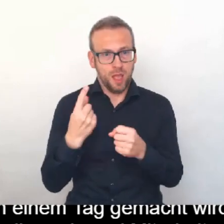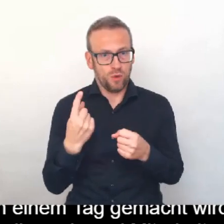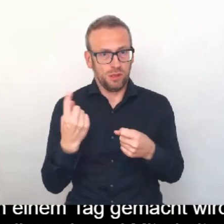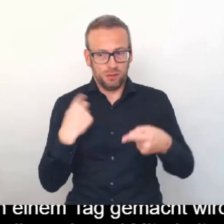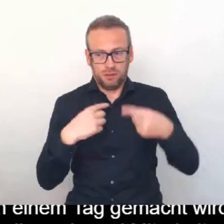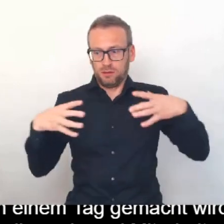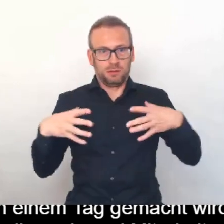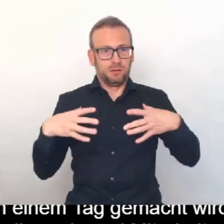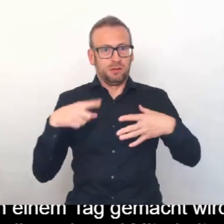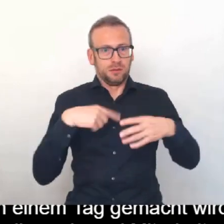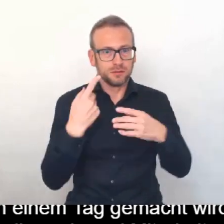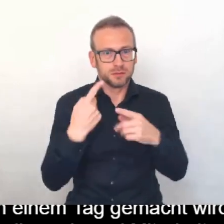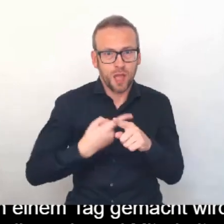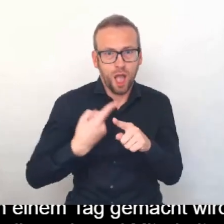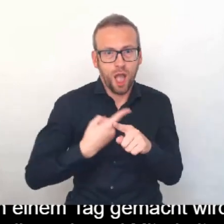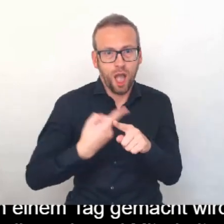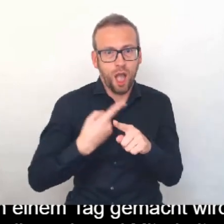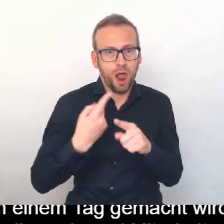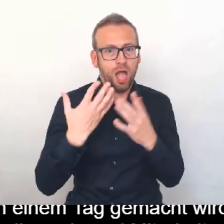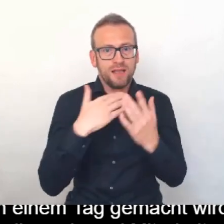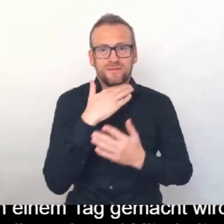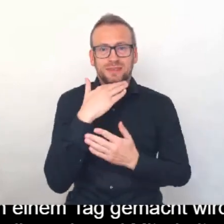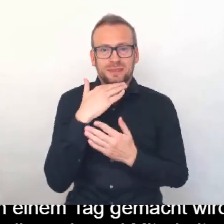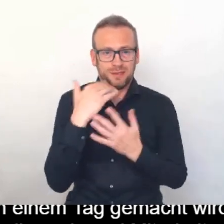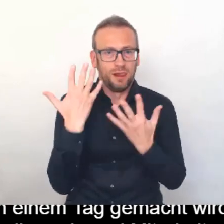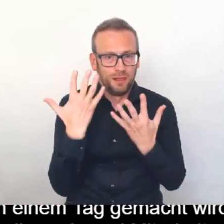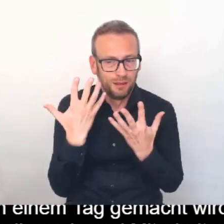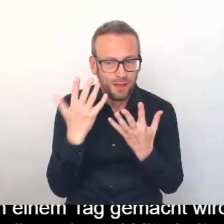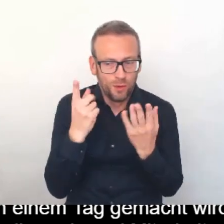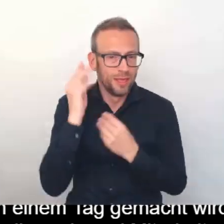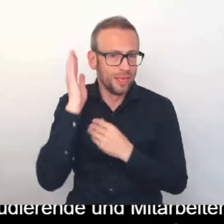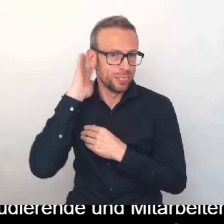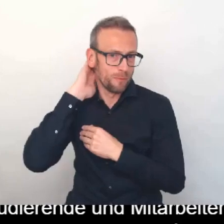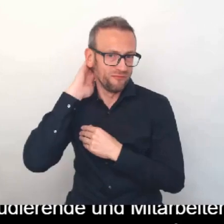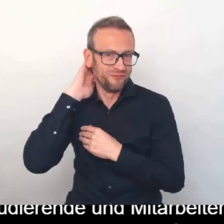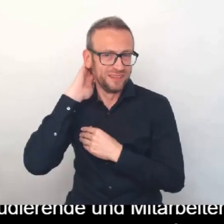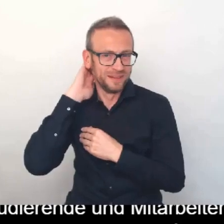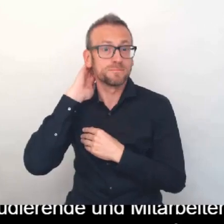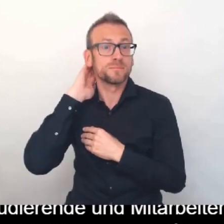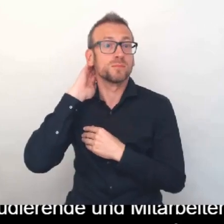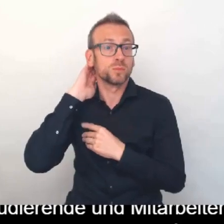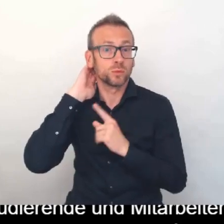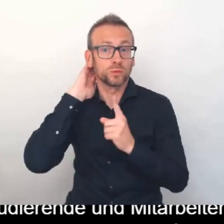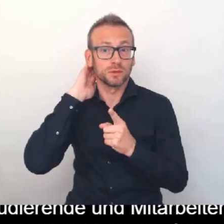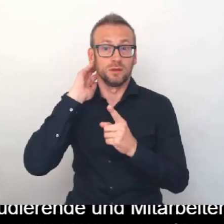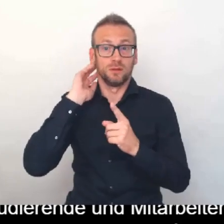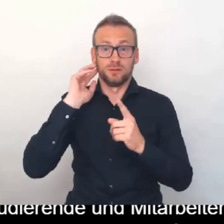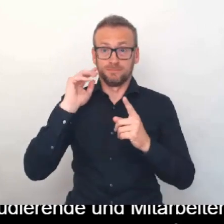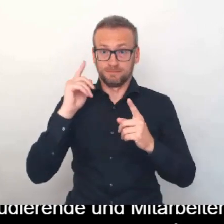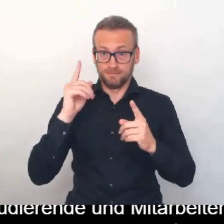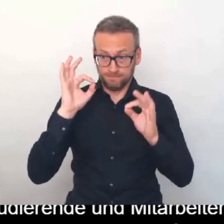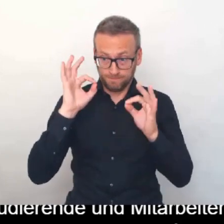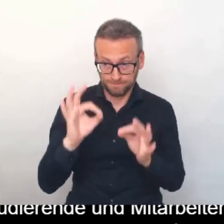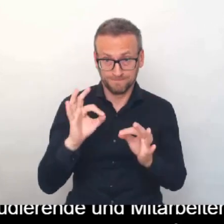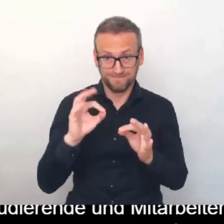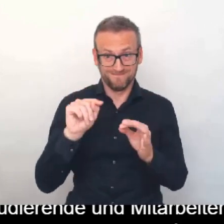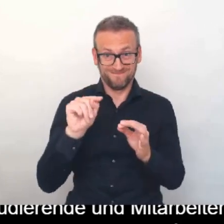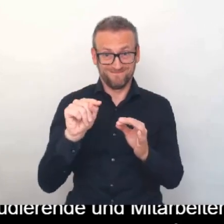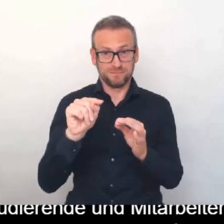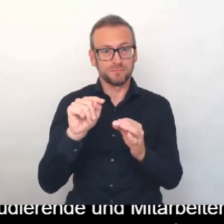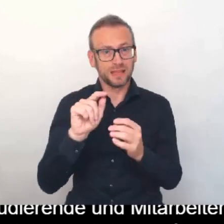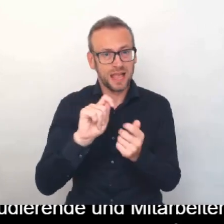Option. Sie hatten das vorhin schon gehört. Körperschaft, Stiftung oder aber staatliche Institution. Da muss man jetzt auch noch mal in die